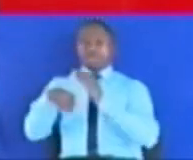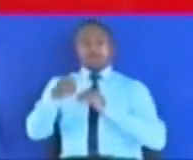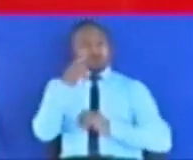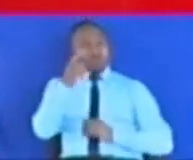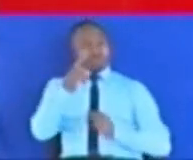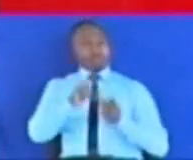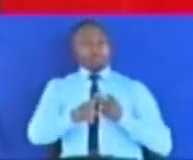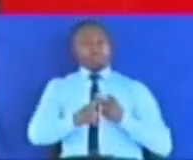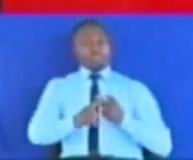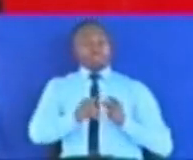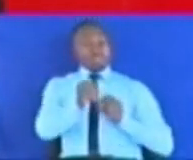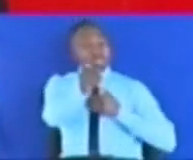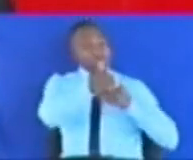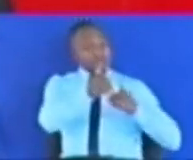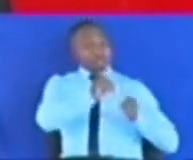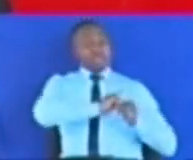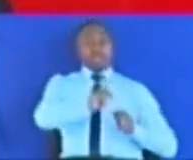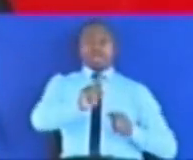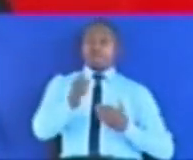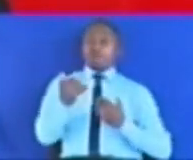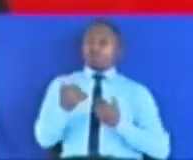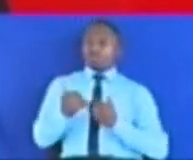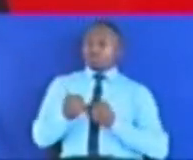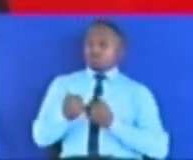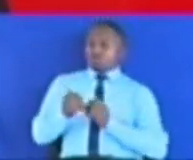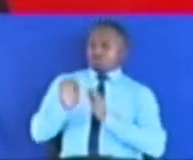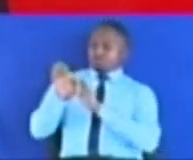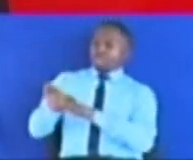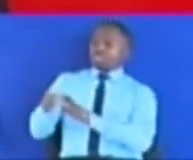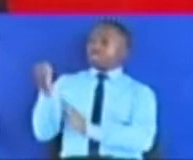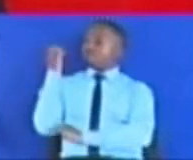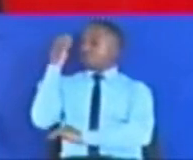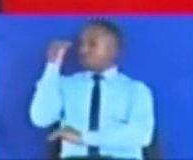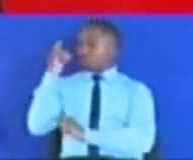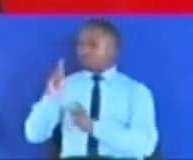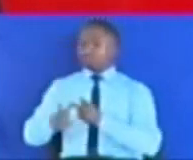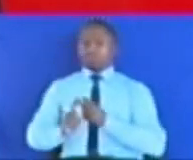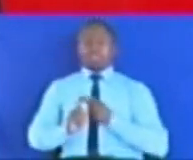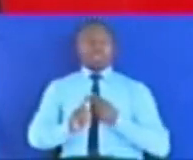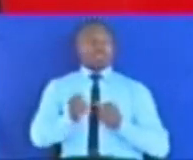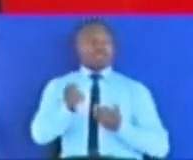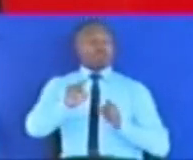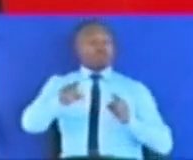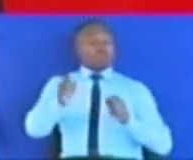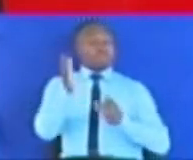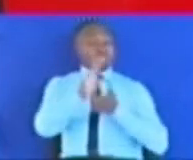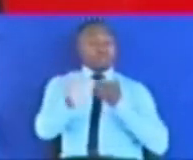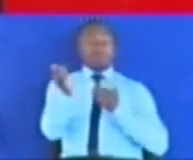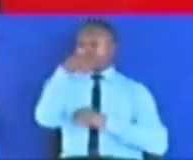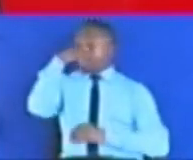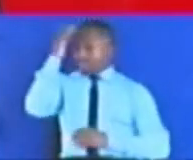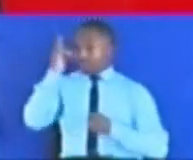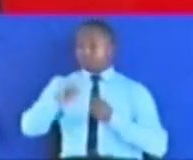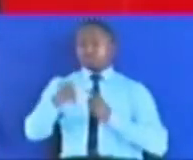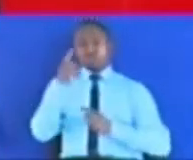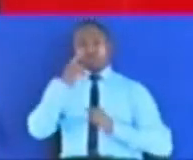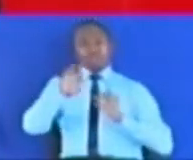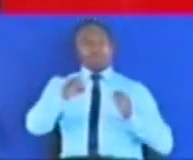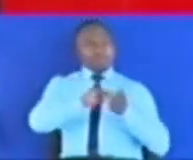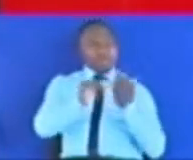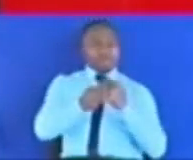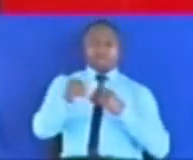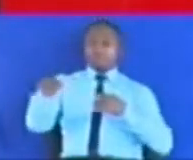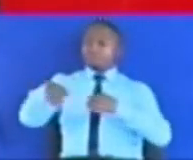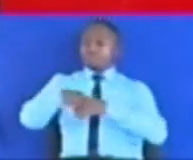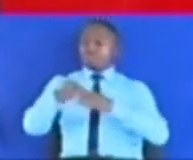kuangalia duka la jirani ili aweze kumaintain huyu mgonjwa. Lakini tukija kwenye serikali, kwa hiyo tuiangalie ni namna gani hii bima ya